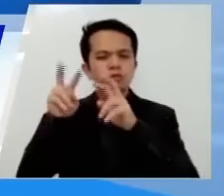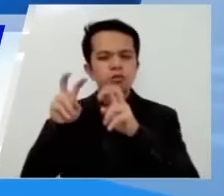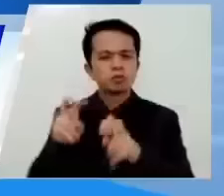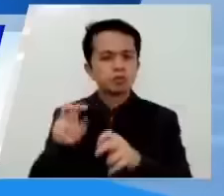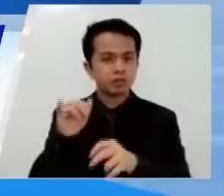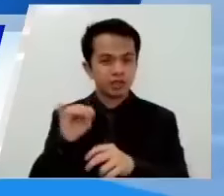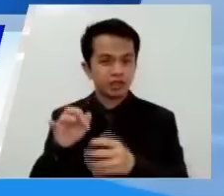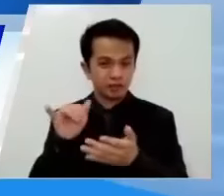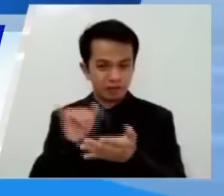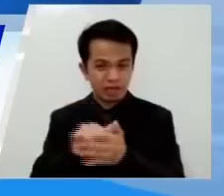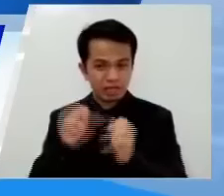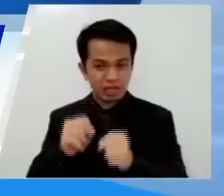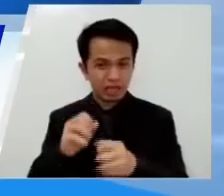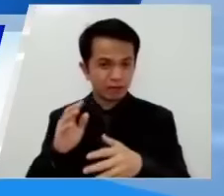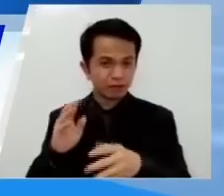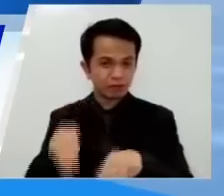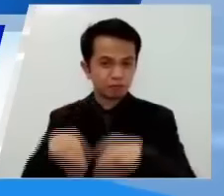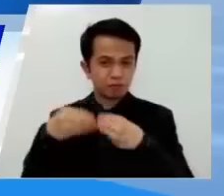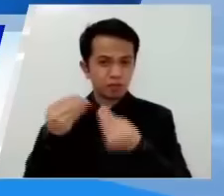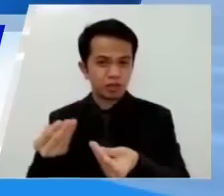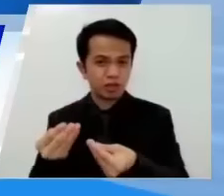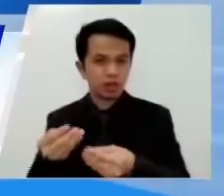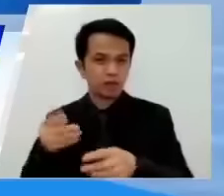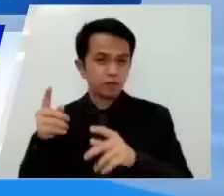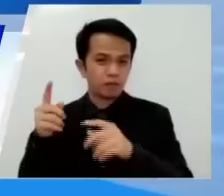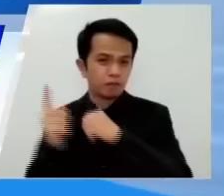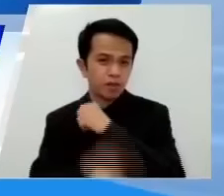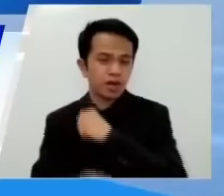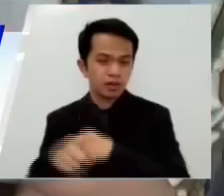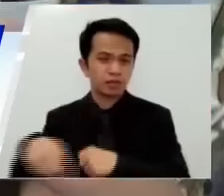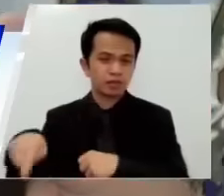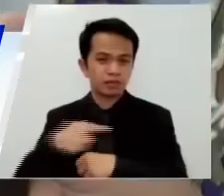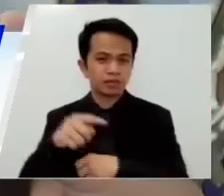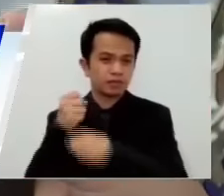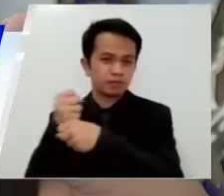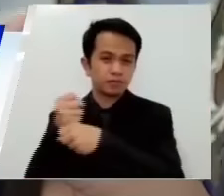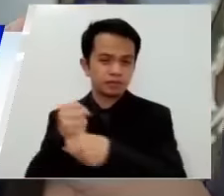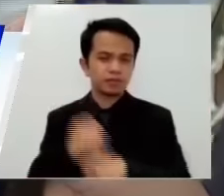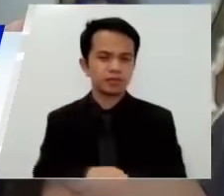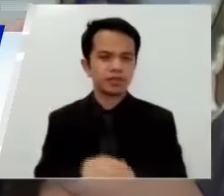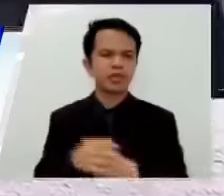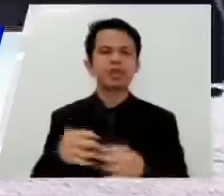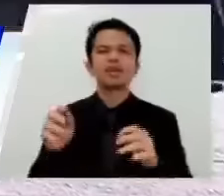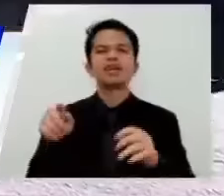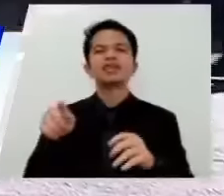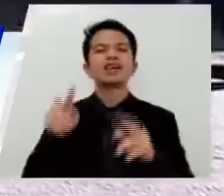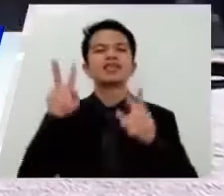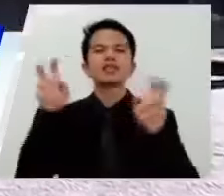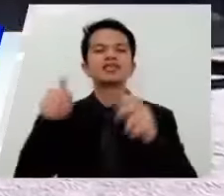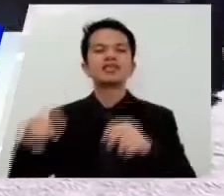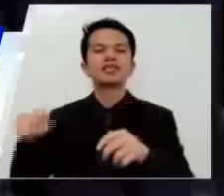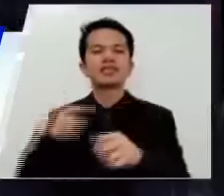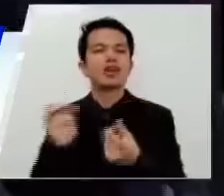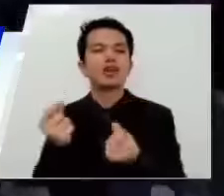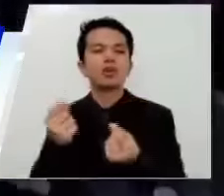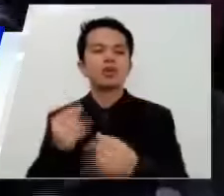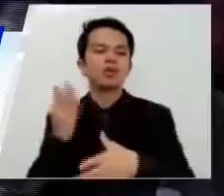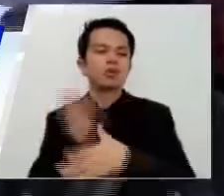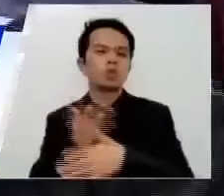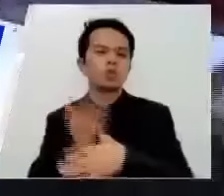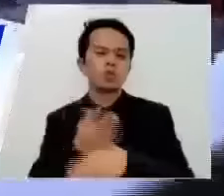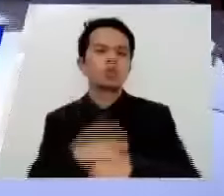ng reklamo ang mga nakirali. Ang nakita namin yung obstruction, which created traffic. Meron naman silang right talaga